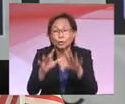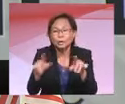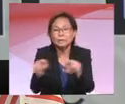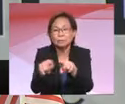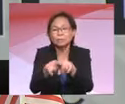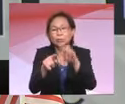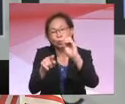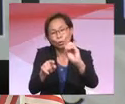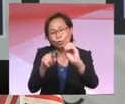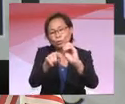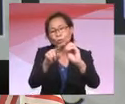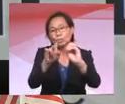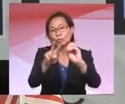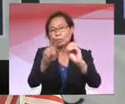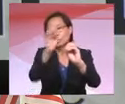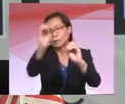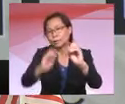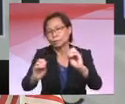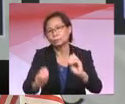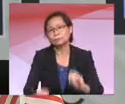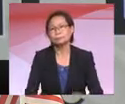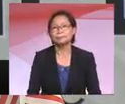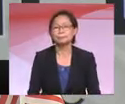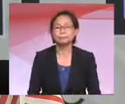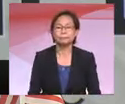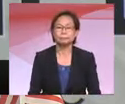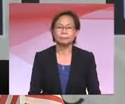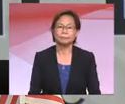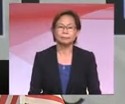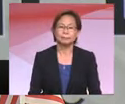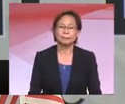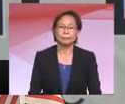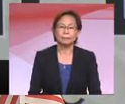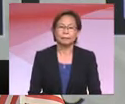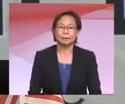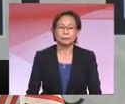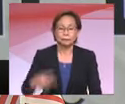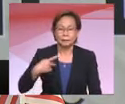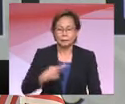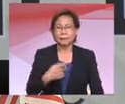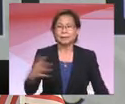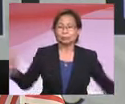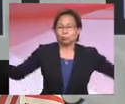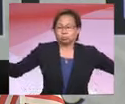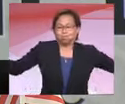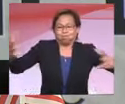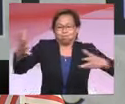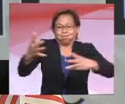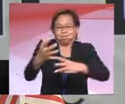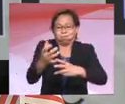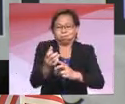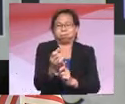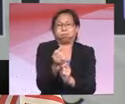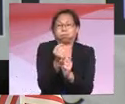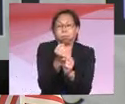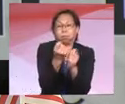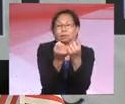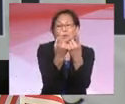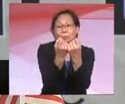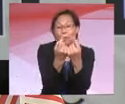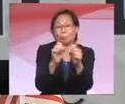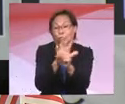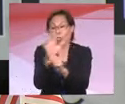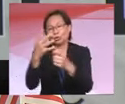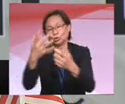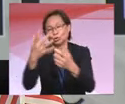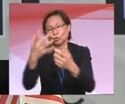dengan 0.2%. Jadi dapat kita simpulkan hari ini 11 kes positif COVID-19